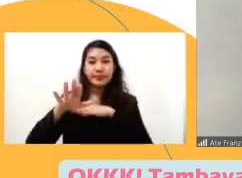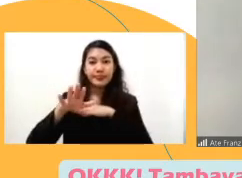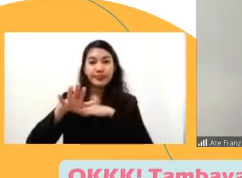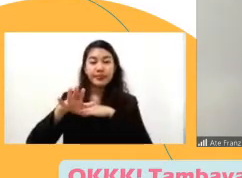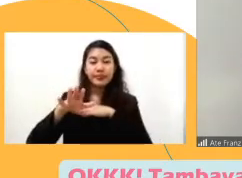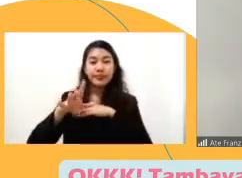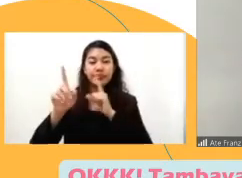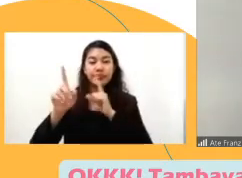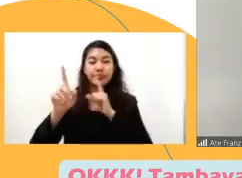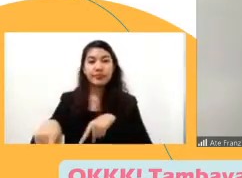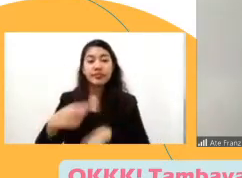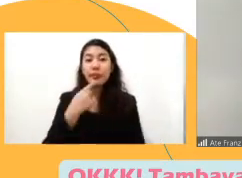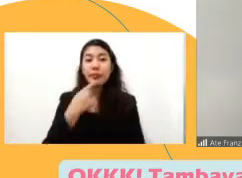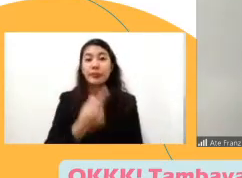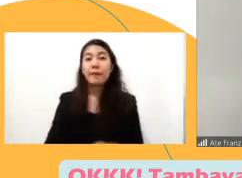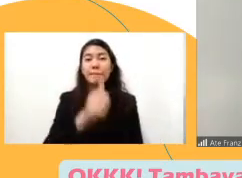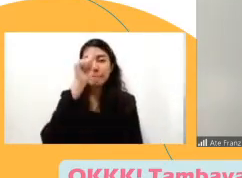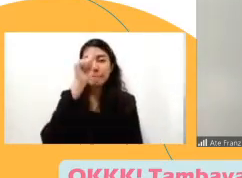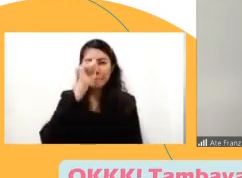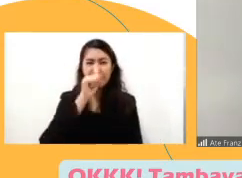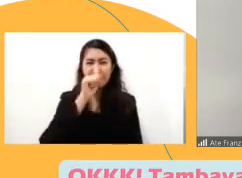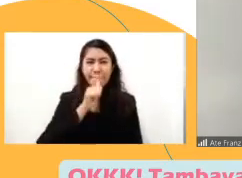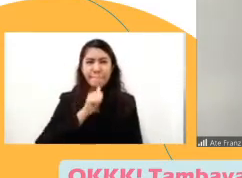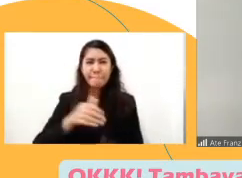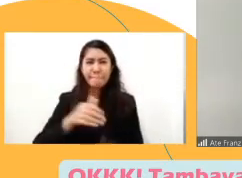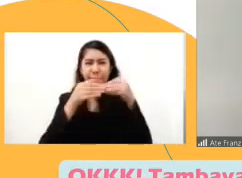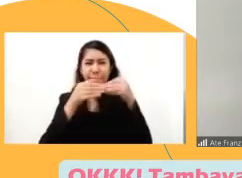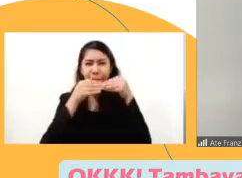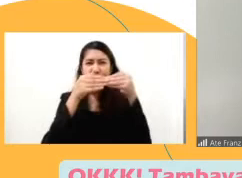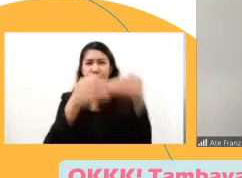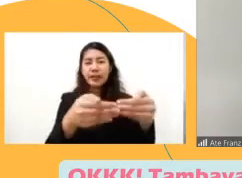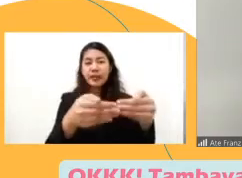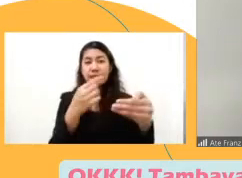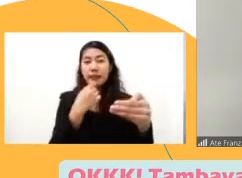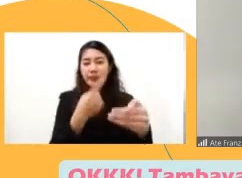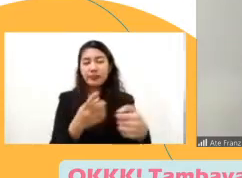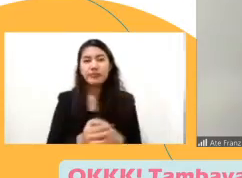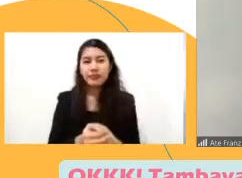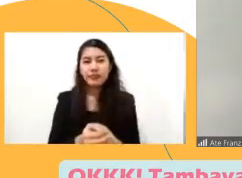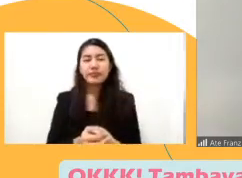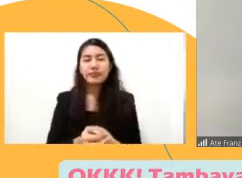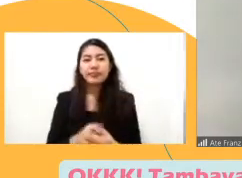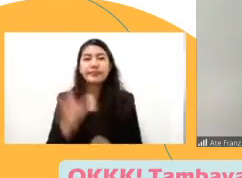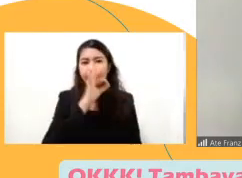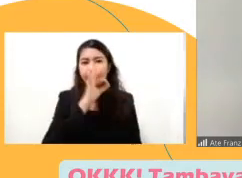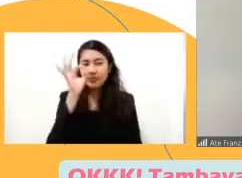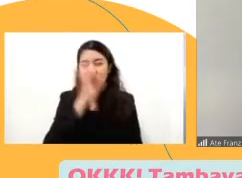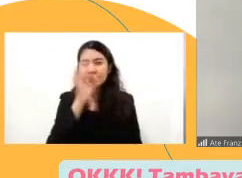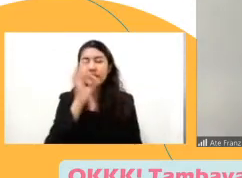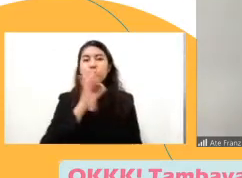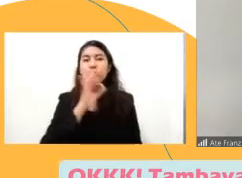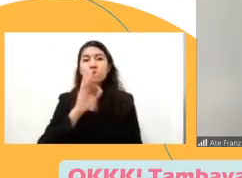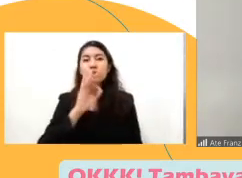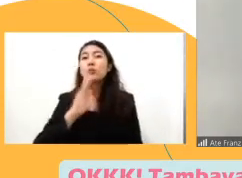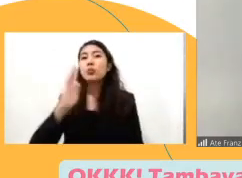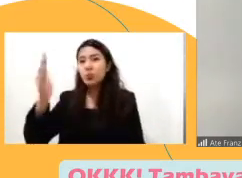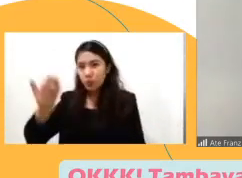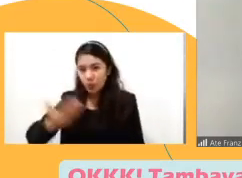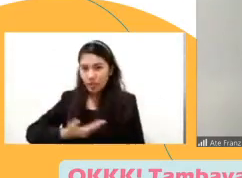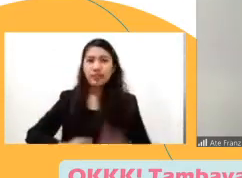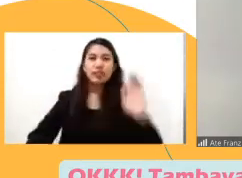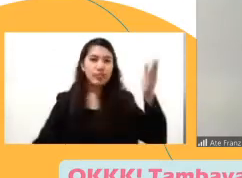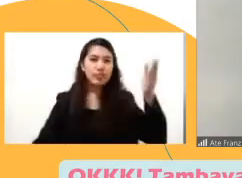Sig, no? Resilience, yan. Si Ulysses. Okay, very good. Hospitality, no? Yung